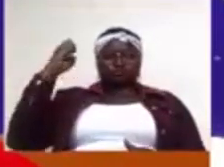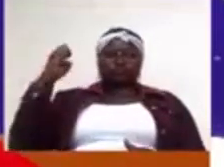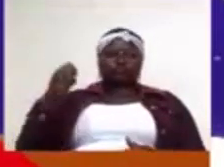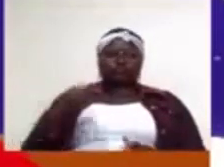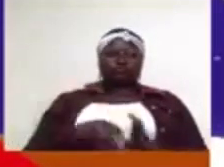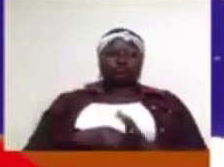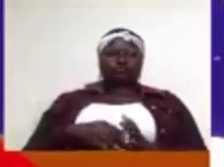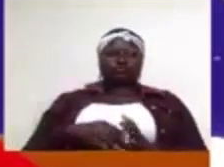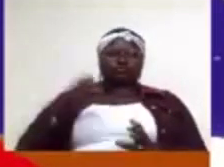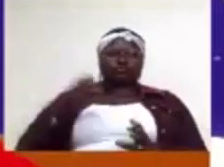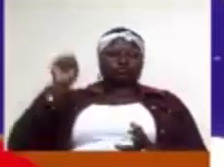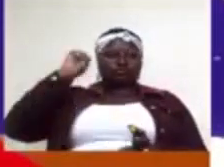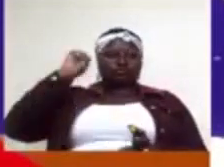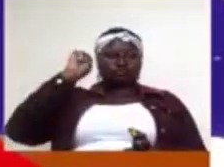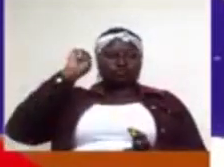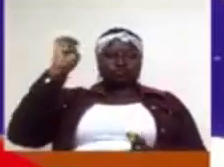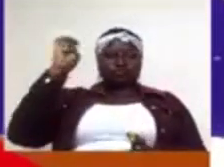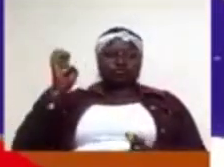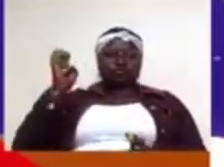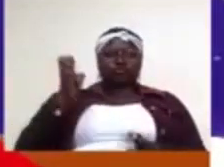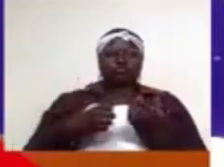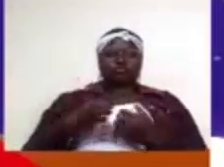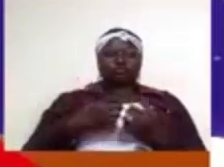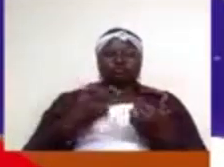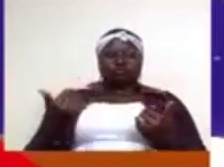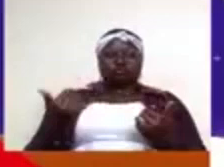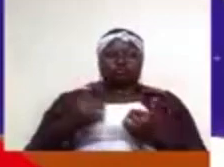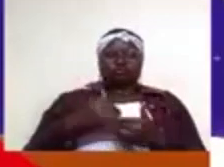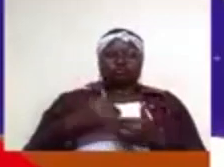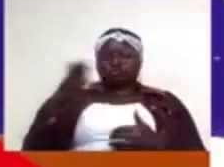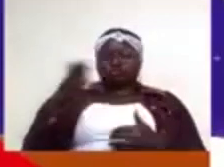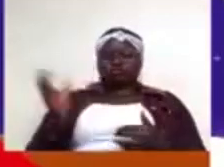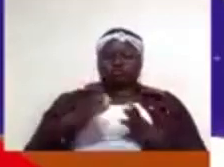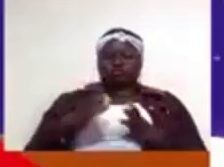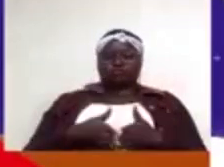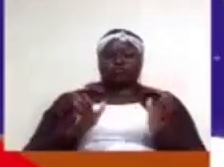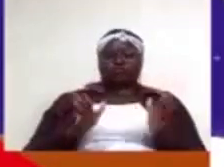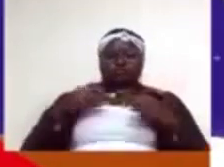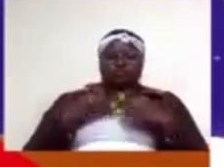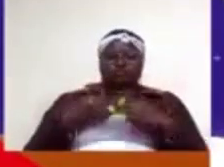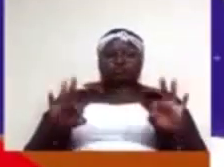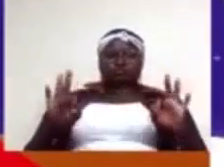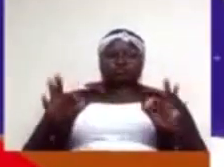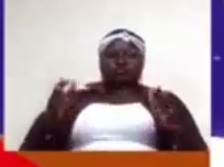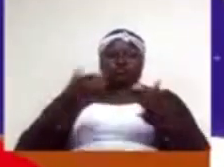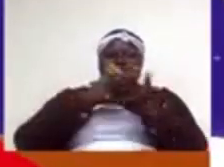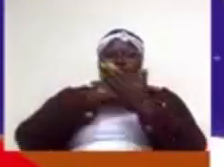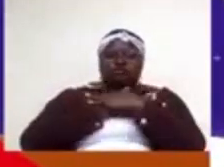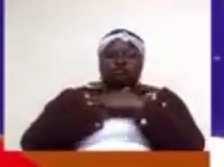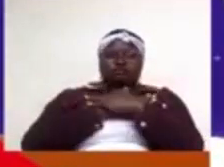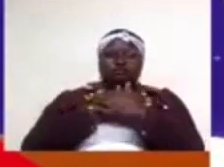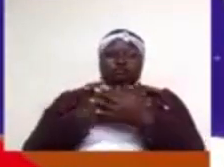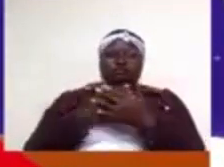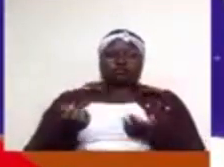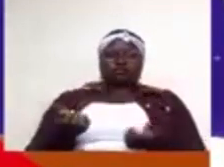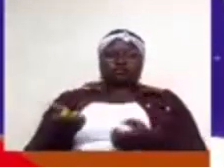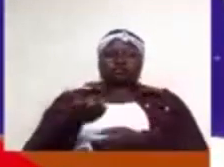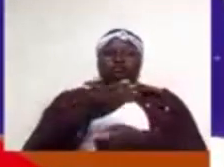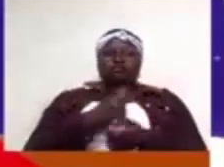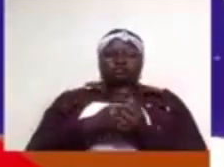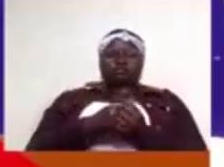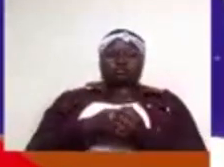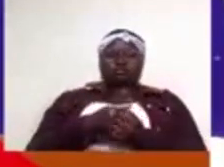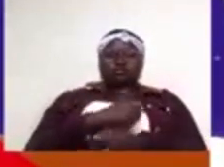twina emotions na mudu ina emotions ni agereirwo gucirelease kuri mudu. Ni mudu ni endaga kwendo. Niona mudu ni arenda